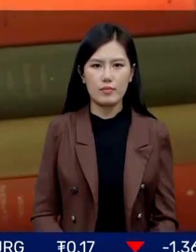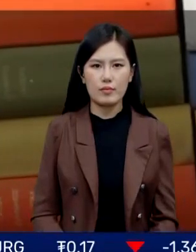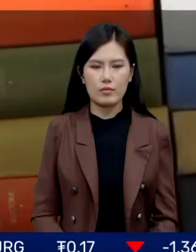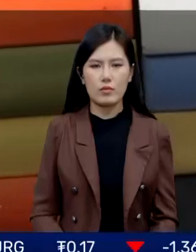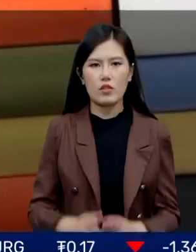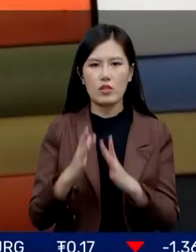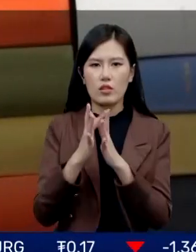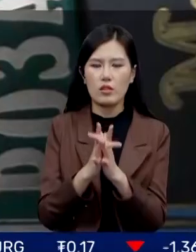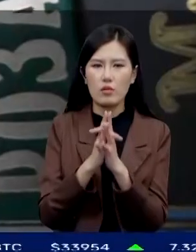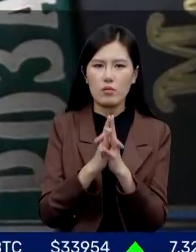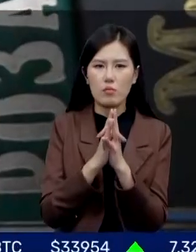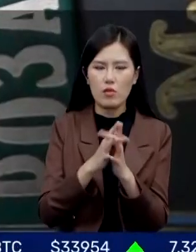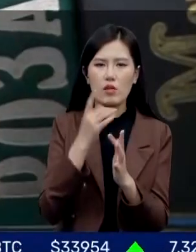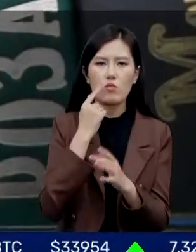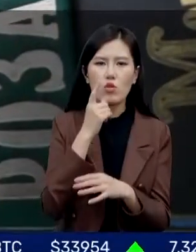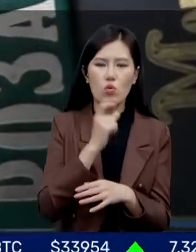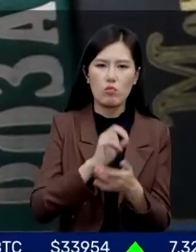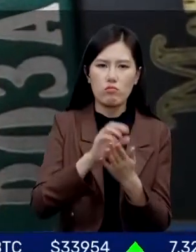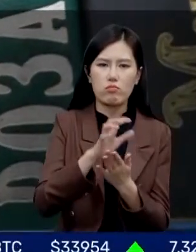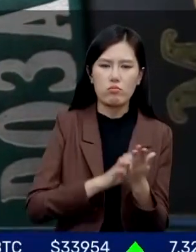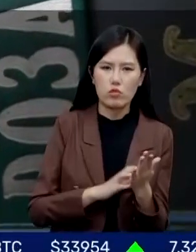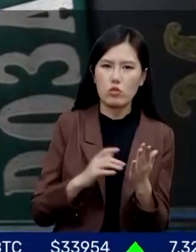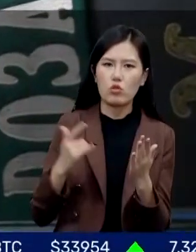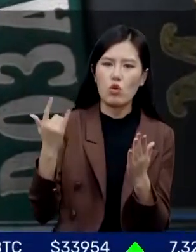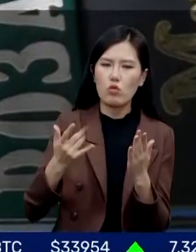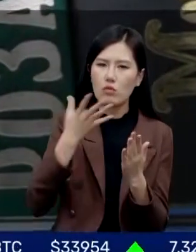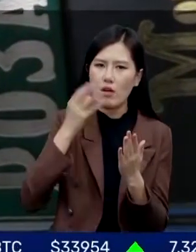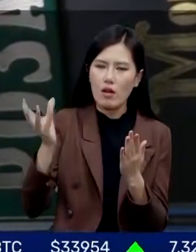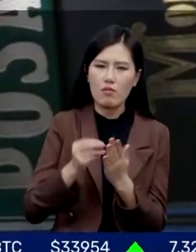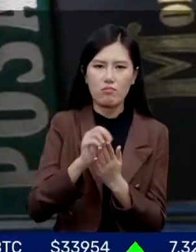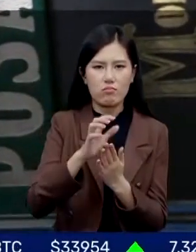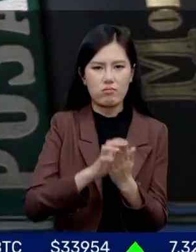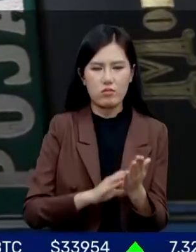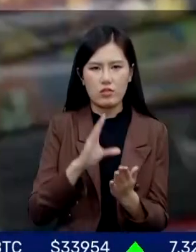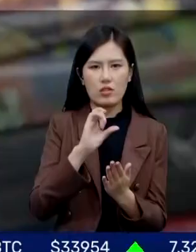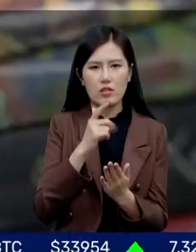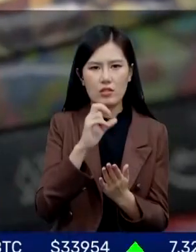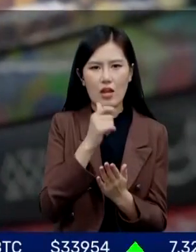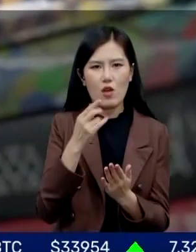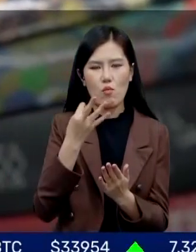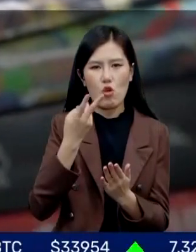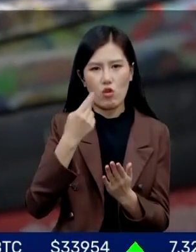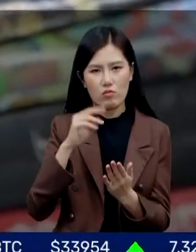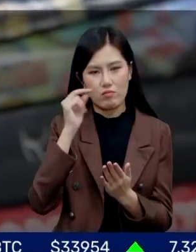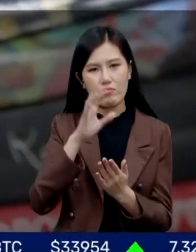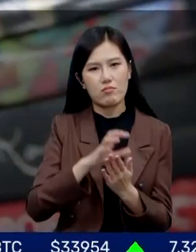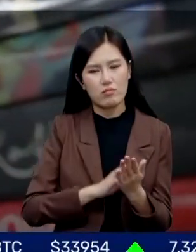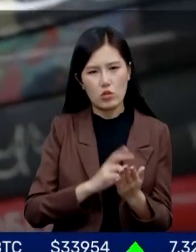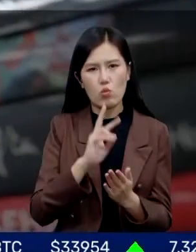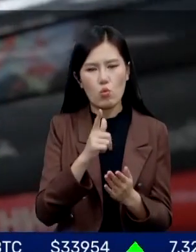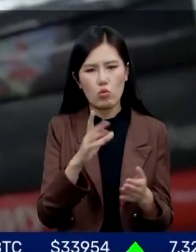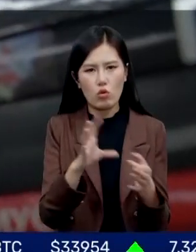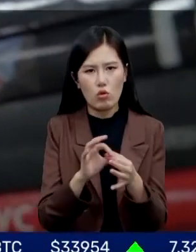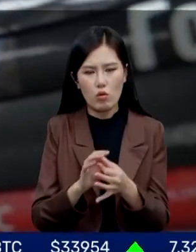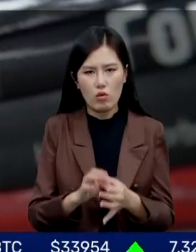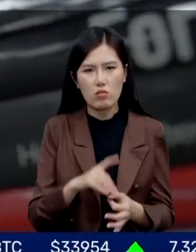Тэмээчин үсгийн захидлаар дамжуулж говийн сайхныг байгалийн онцлогийг дүрсэлсэн сэх цагаан бог найраглалыг уншиж судлах явцад хилцүүгийн холбоог төлхөө ашигласан.